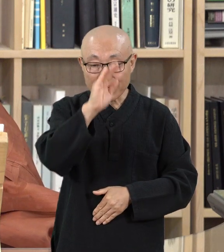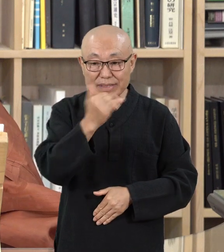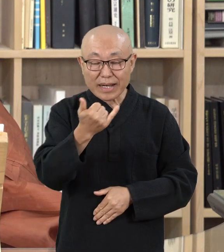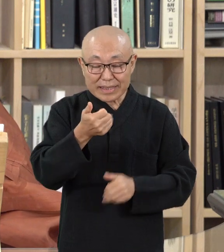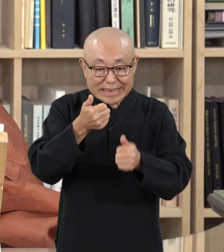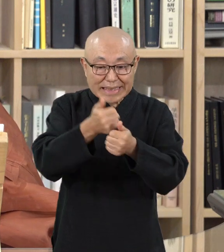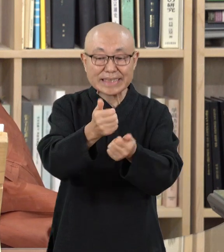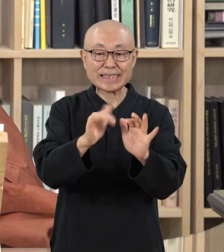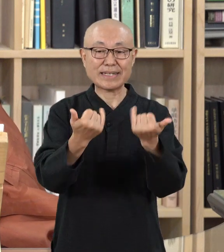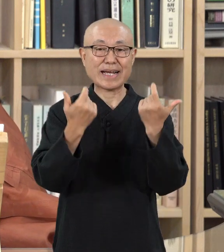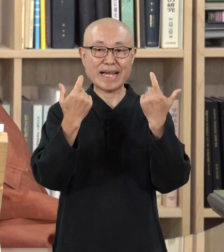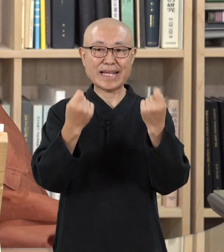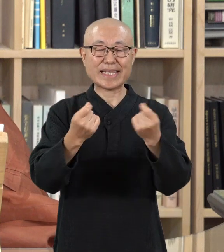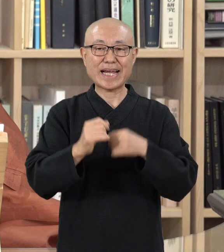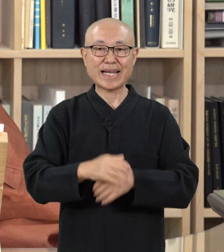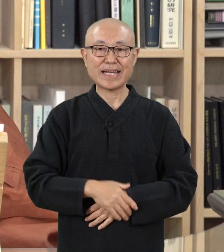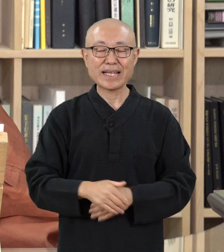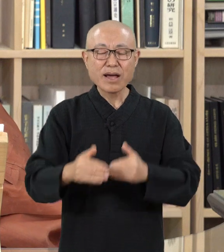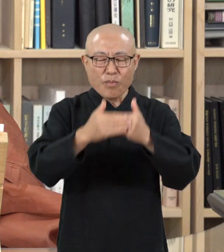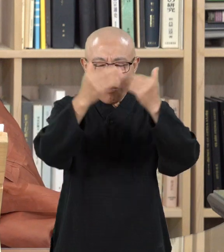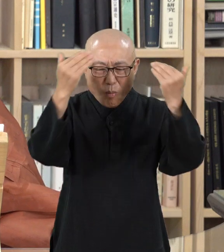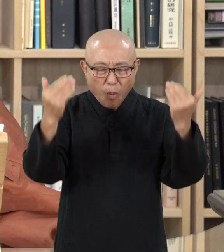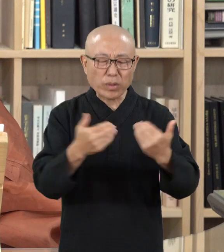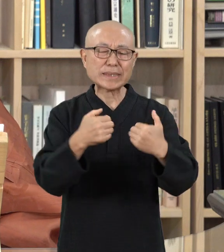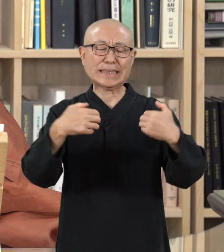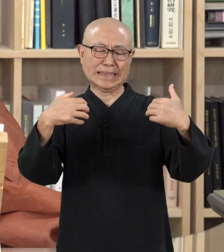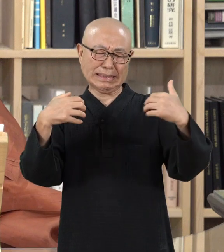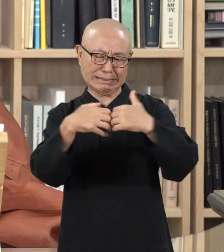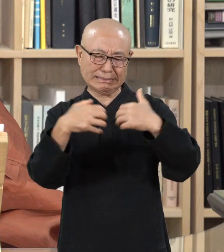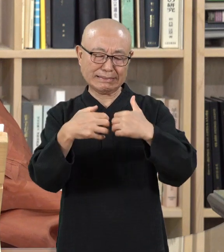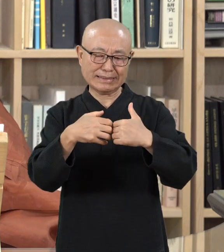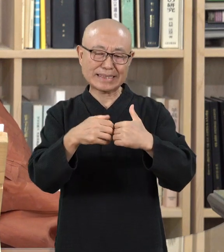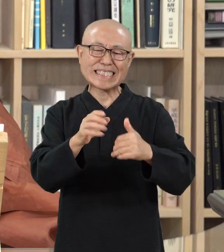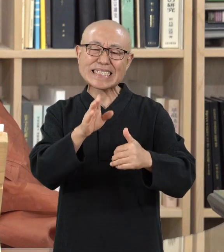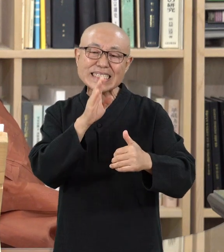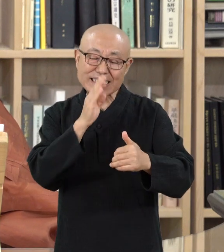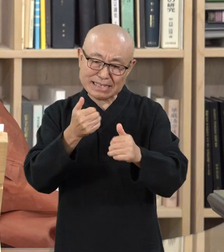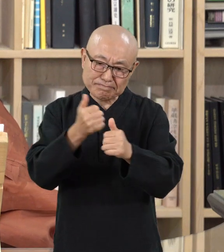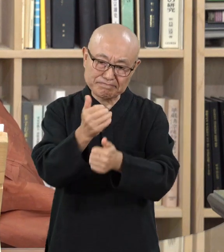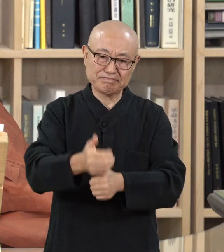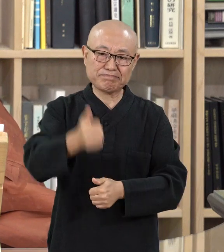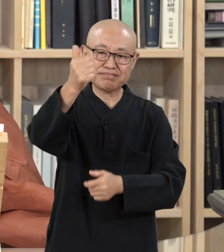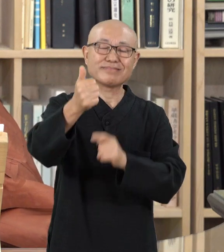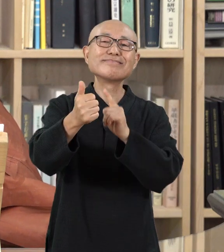사람이고. 그래서 모든 싸움에서 진정한